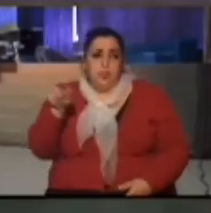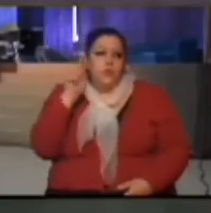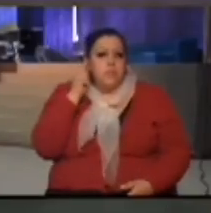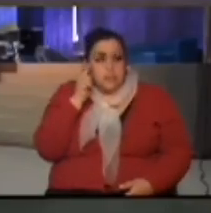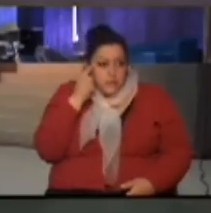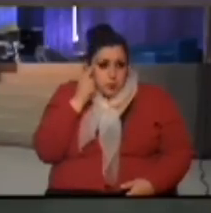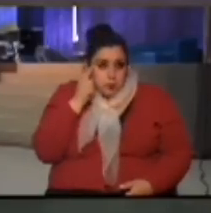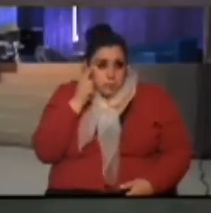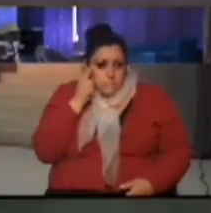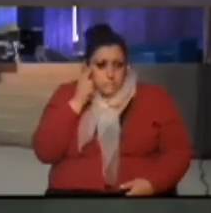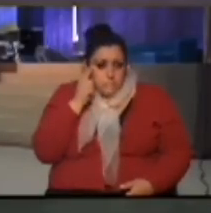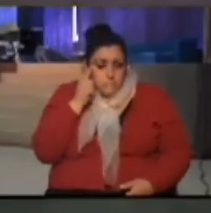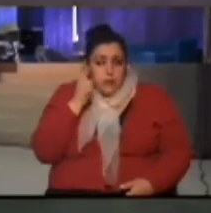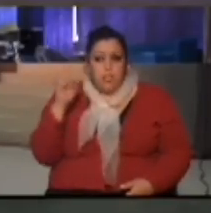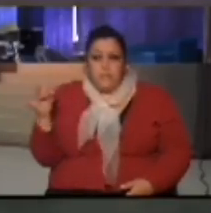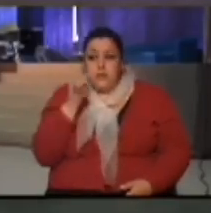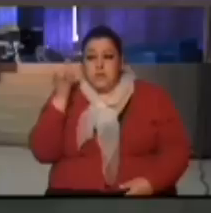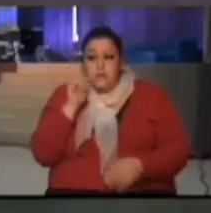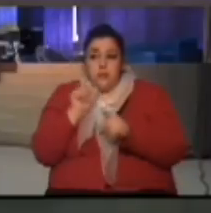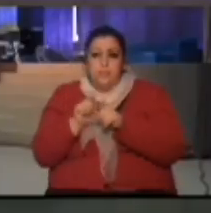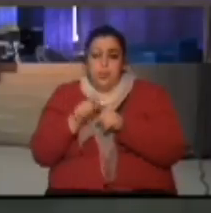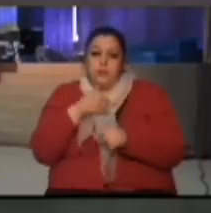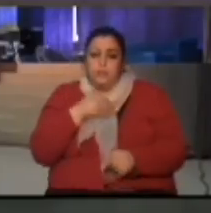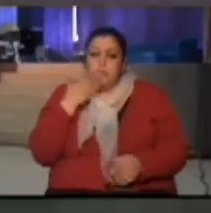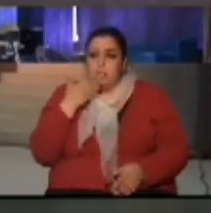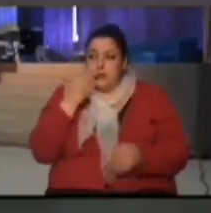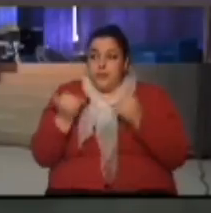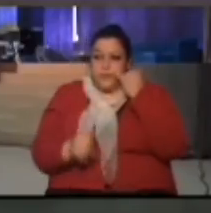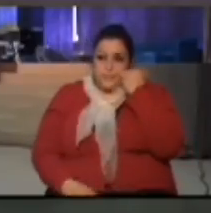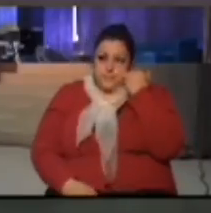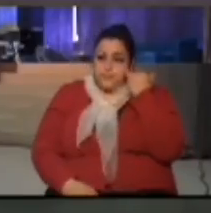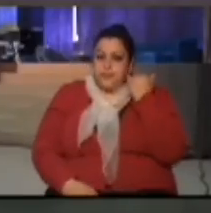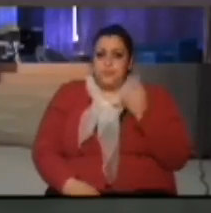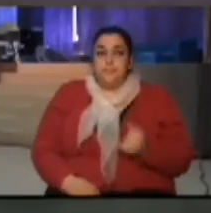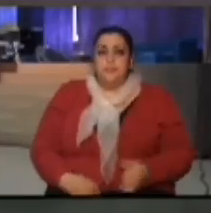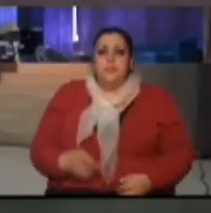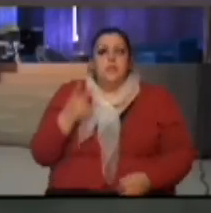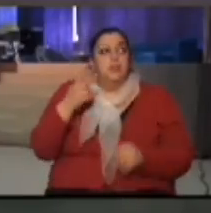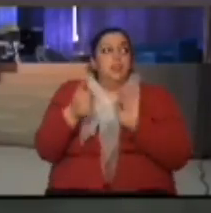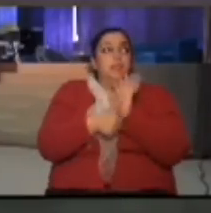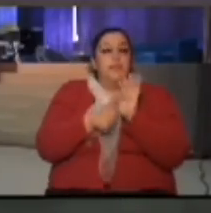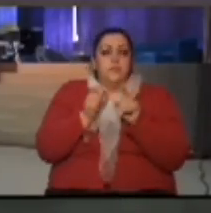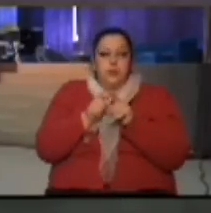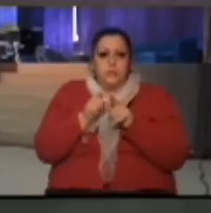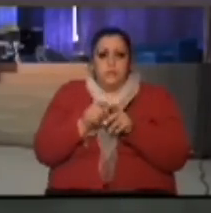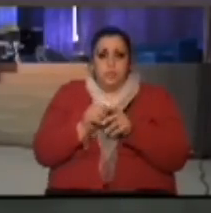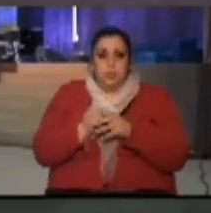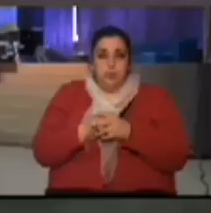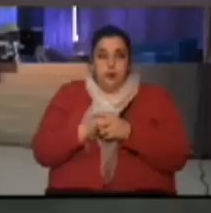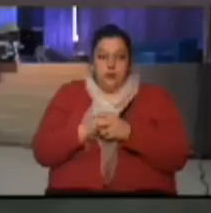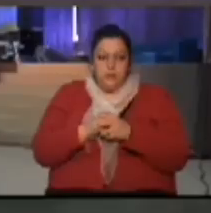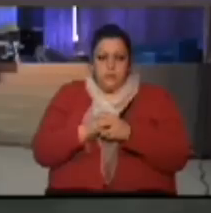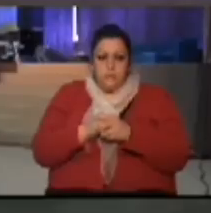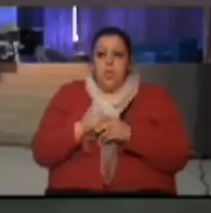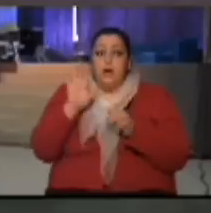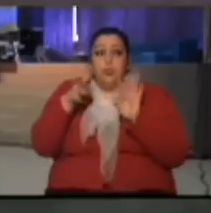բայց հետաքրքիր մի բան ես ուզում կարդամ հիմա, 26-րդ խոսքը. Եվ 8